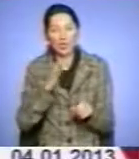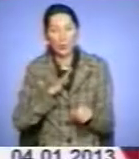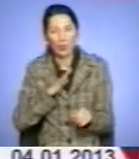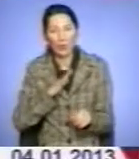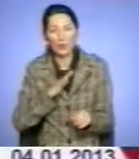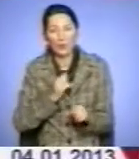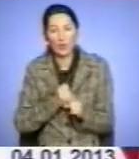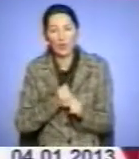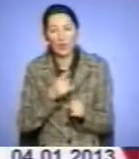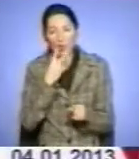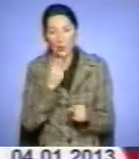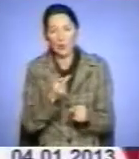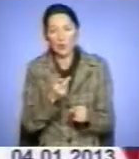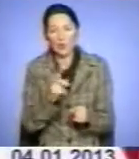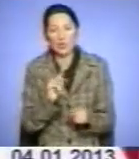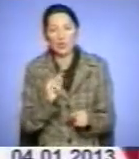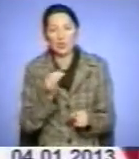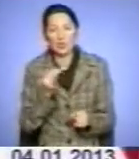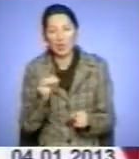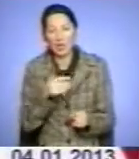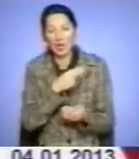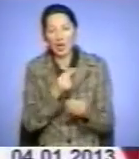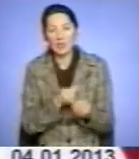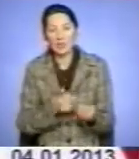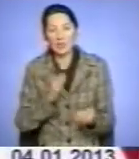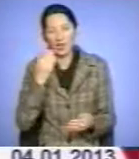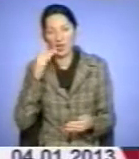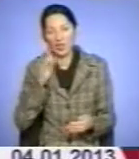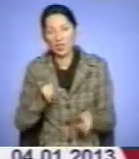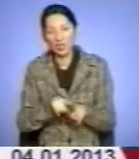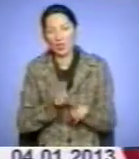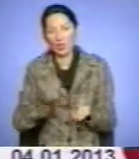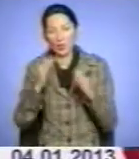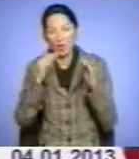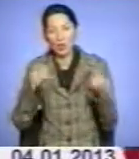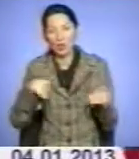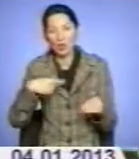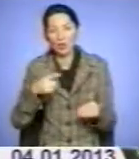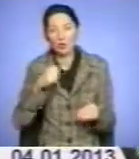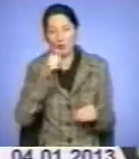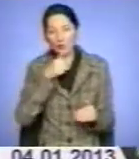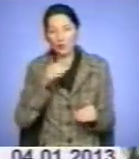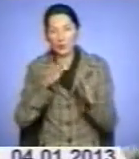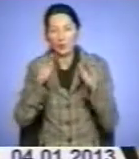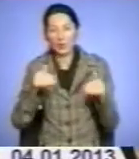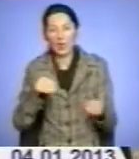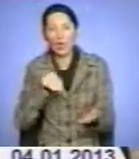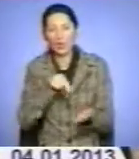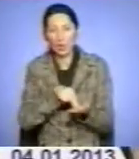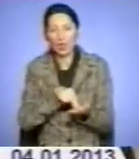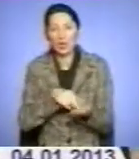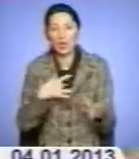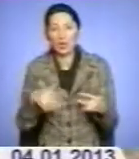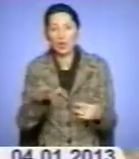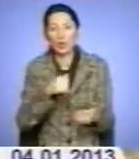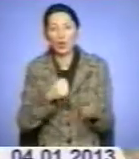робились. От, ну, подивимося, чи ескіз кращий, така буде шопка наступному році. Шопка стоятиме на театральному майдані до 20